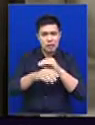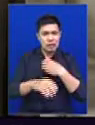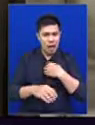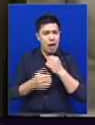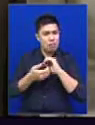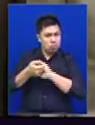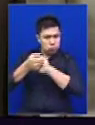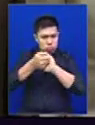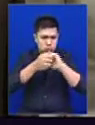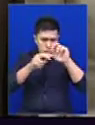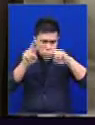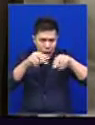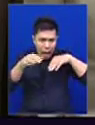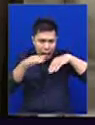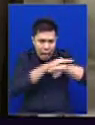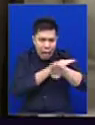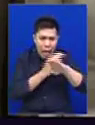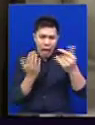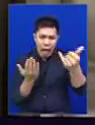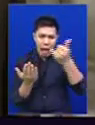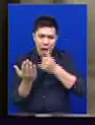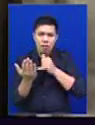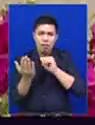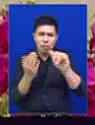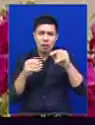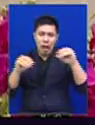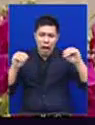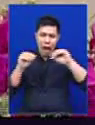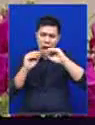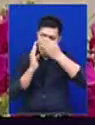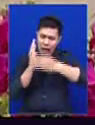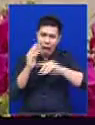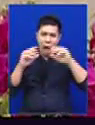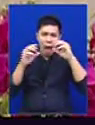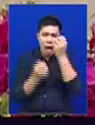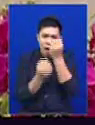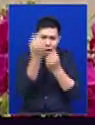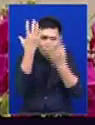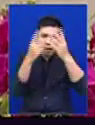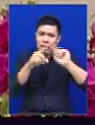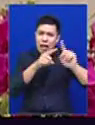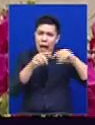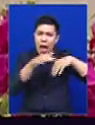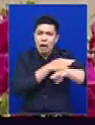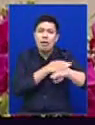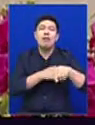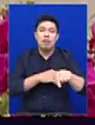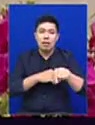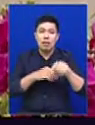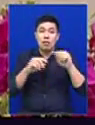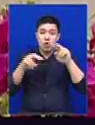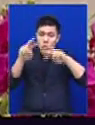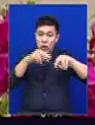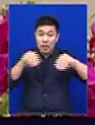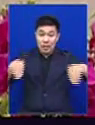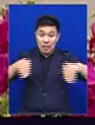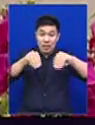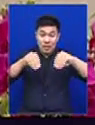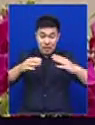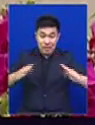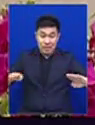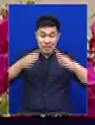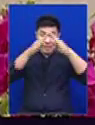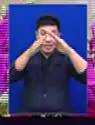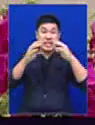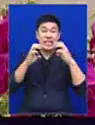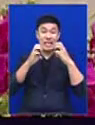ในการตรวจสอบการหลบหนีเข้าเมืองโดยเฉพาะตามช่องทางธรรมชาติส่วนการดูแลพื้นที่โดยรอบปราสาทพระวิหารค่ะยังเป็น